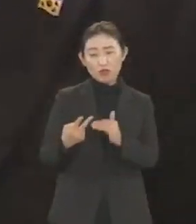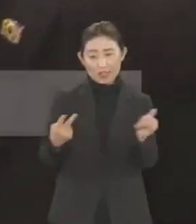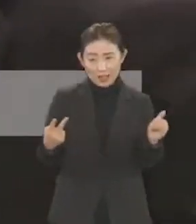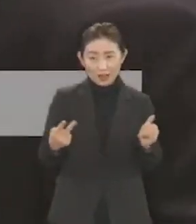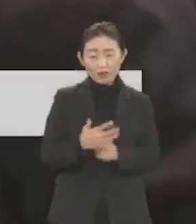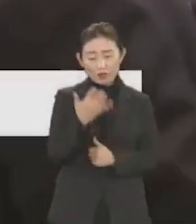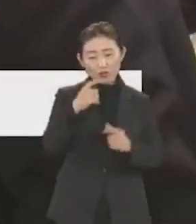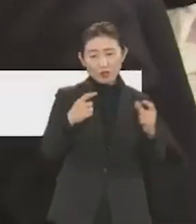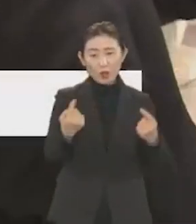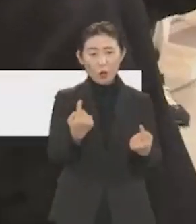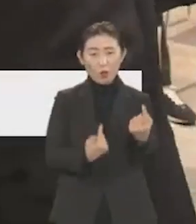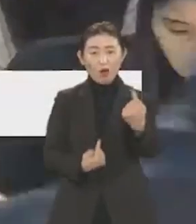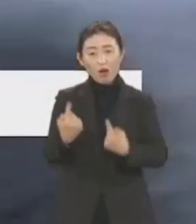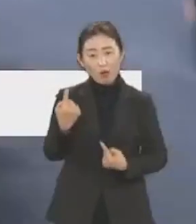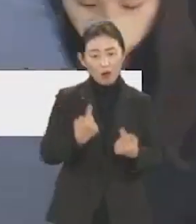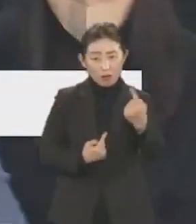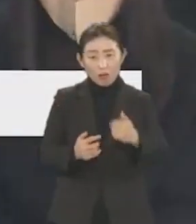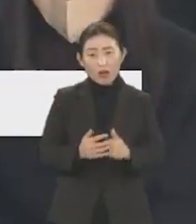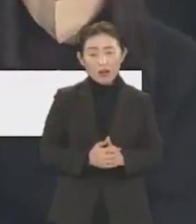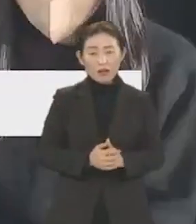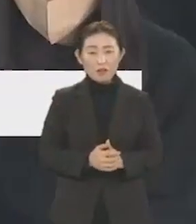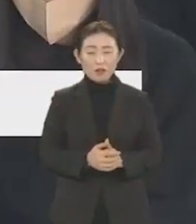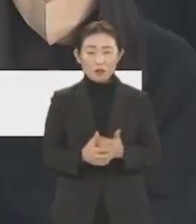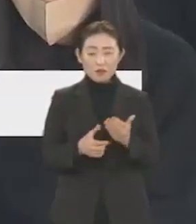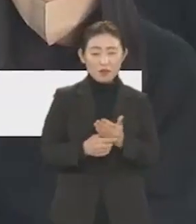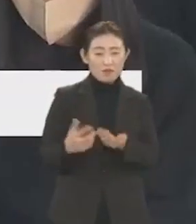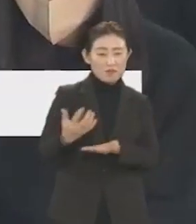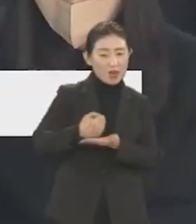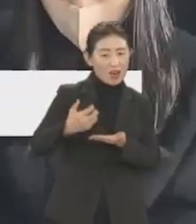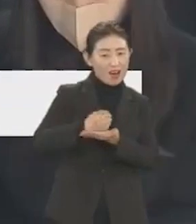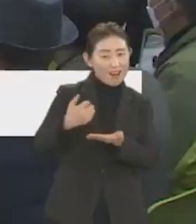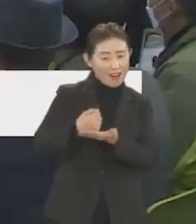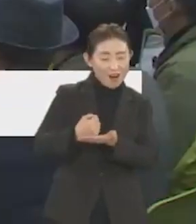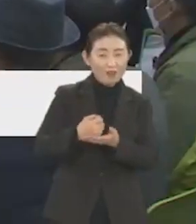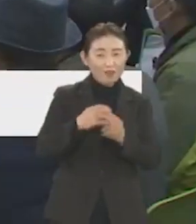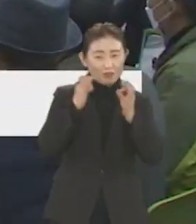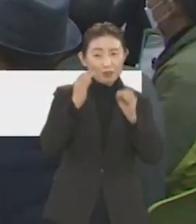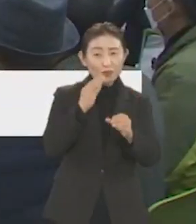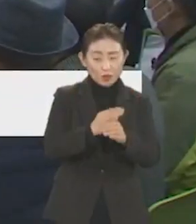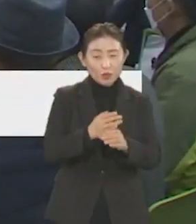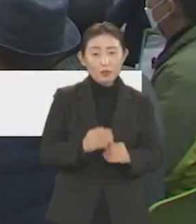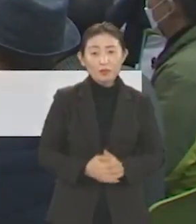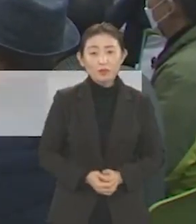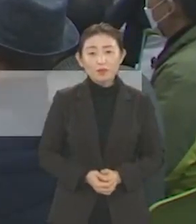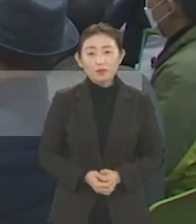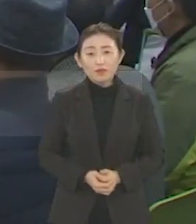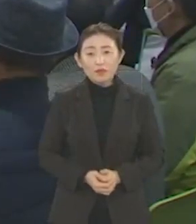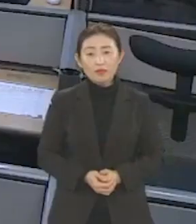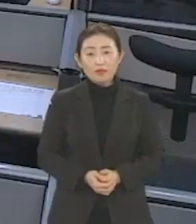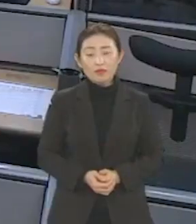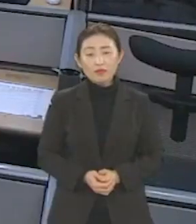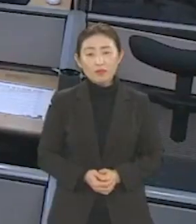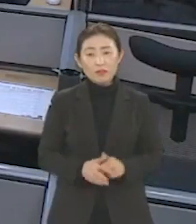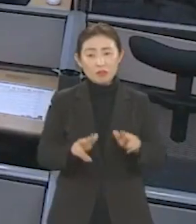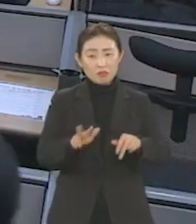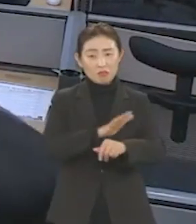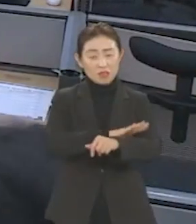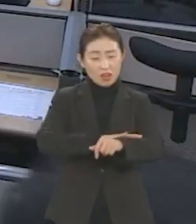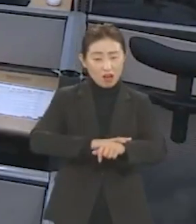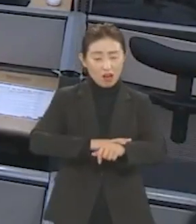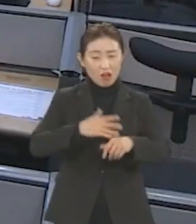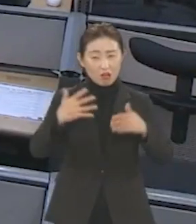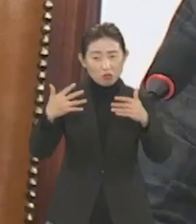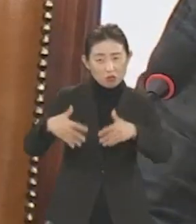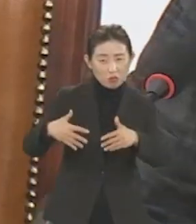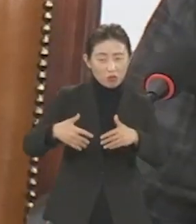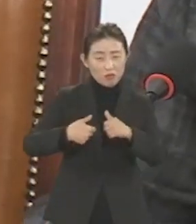연초부터 충청을 잇따라 방문하며 당원 표심을 구애하는 것도 이 때문으로 여당 소속 시도지사의 전략적 선택 여부도